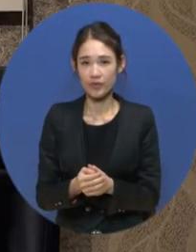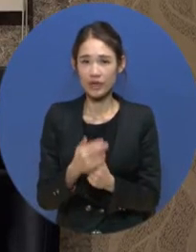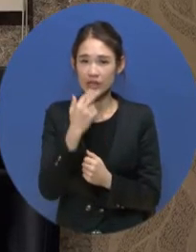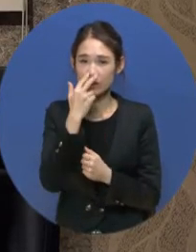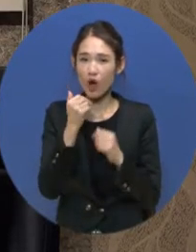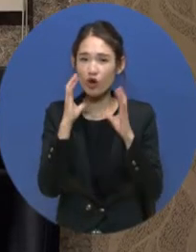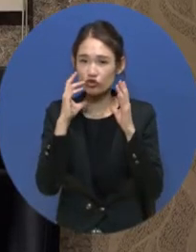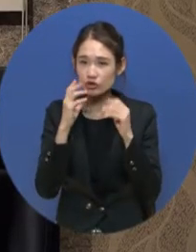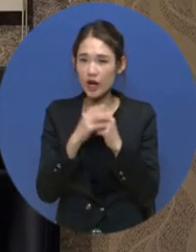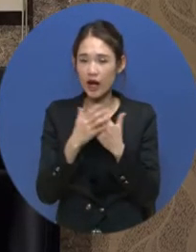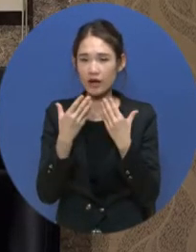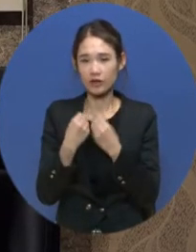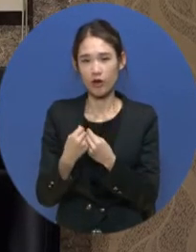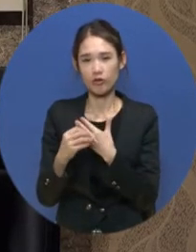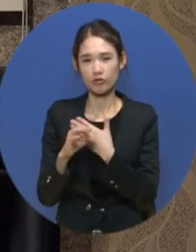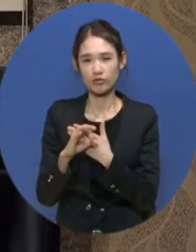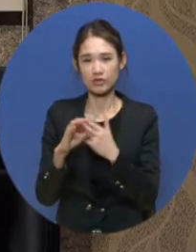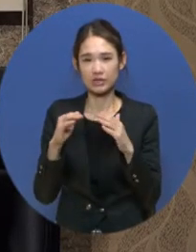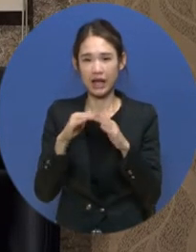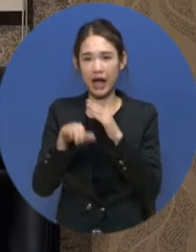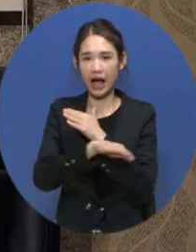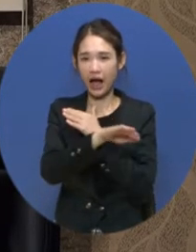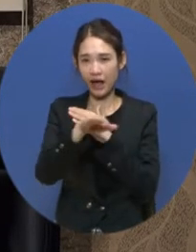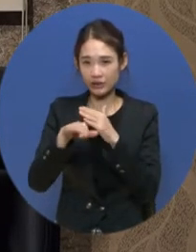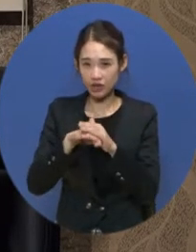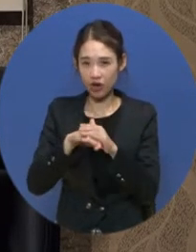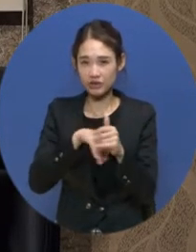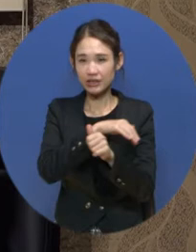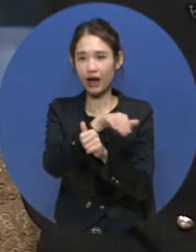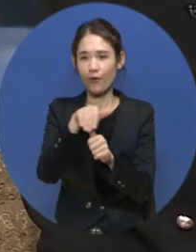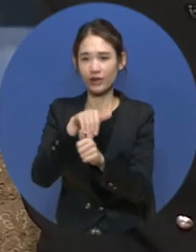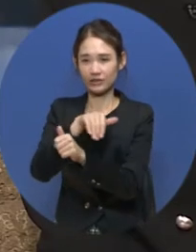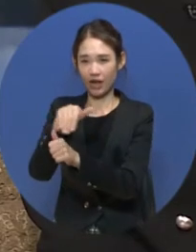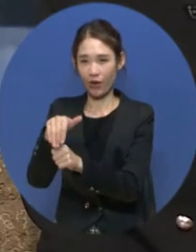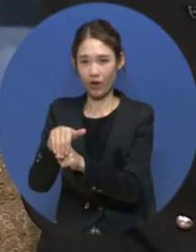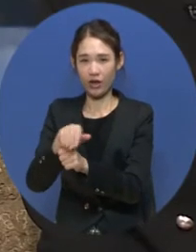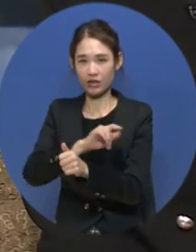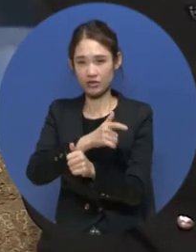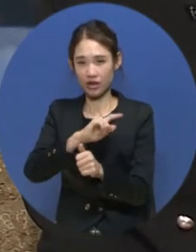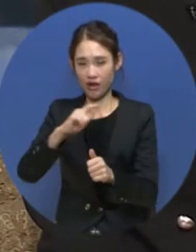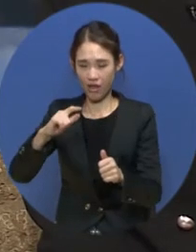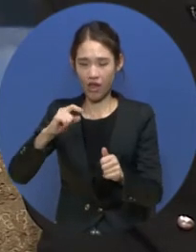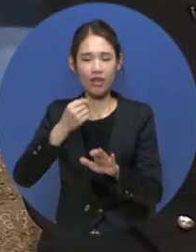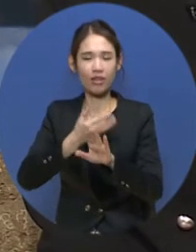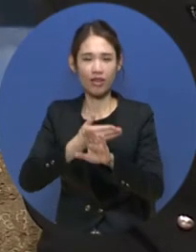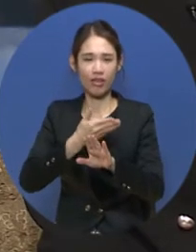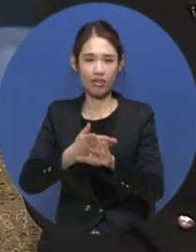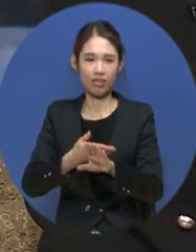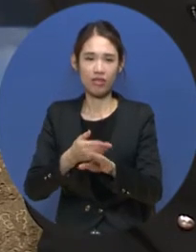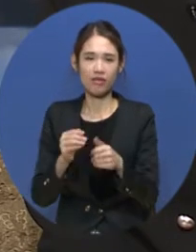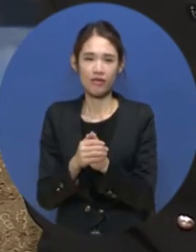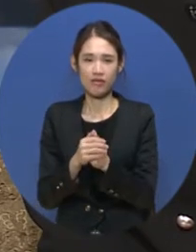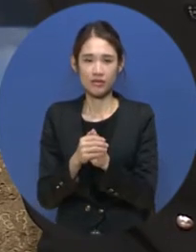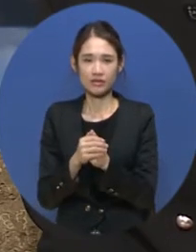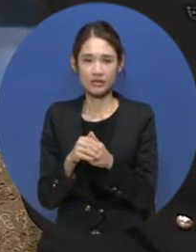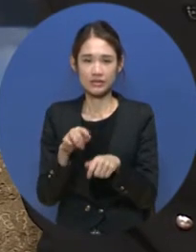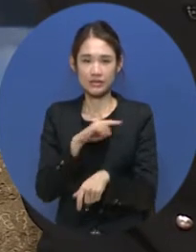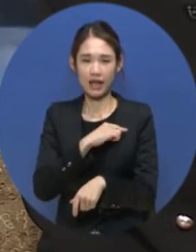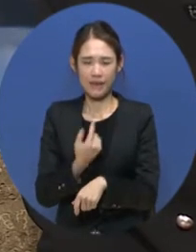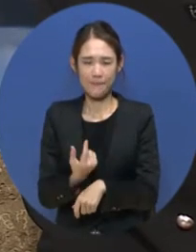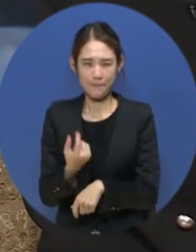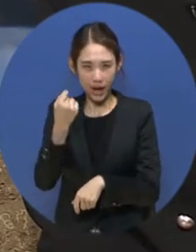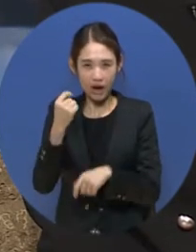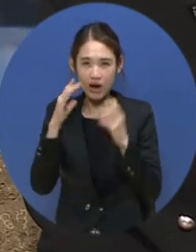영아들의 경우에는 그 가정 상황에 따라서 네. 입소 시기가 조금씩 다릅니다. 근데 가장 이제